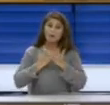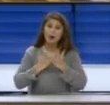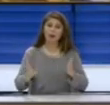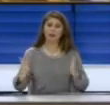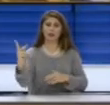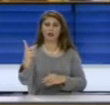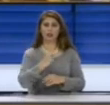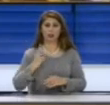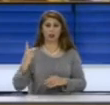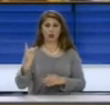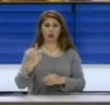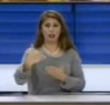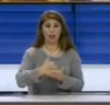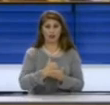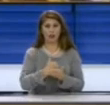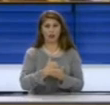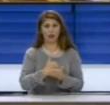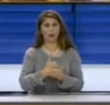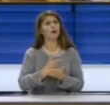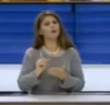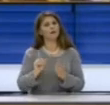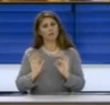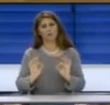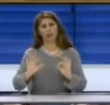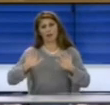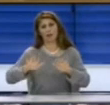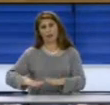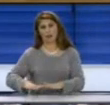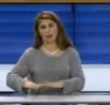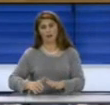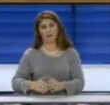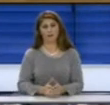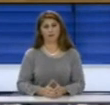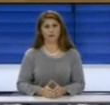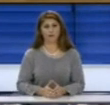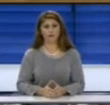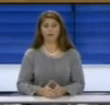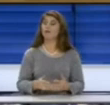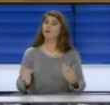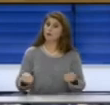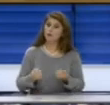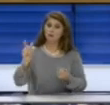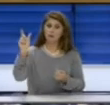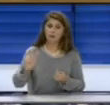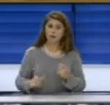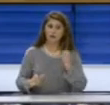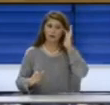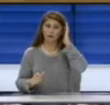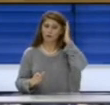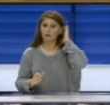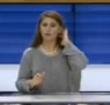μεγαλύτερη κοινωνική αδικία που δεν είναι άλλη από την ανεργία. Οι ίδιοι εργαζόμενοι